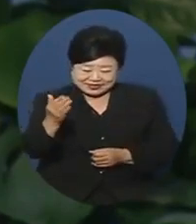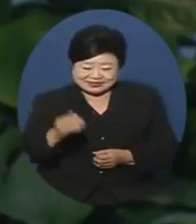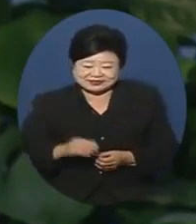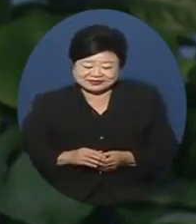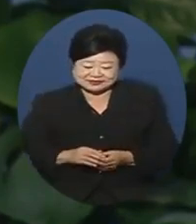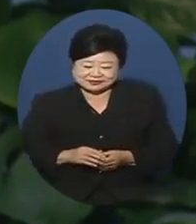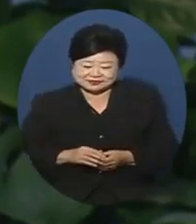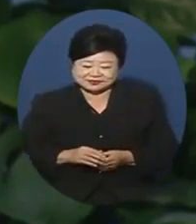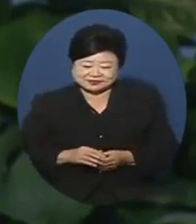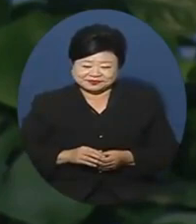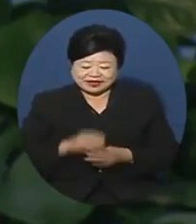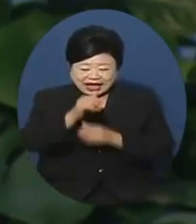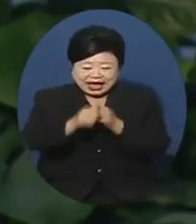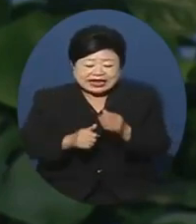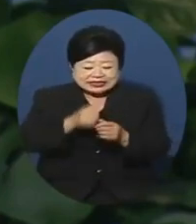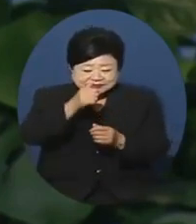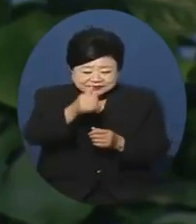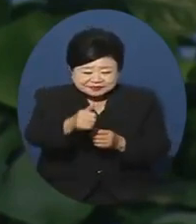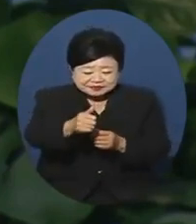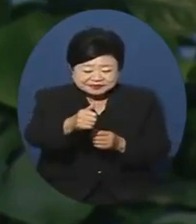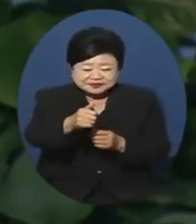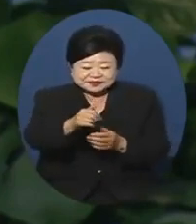사람은 하나님의